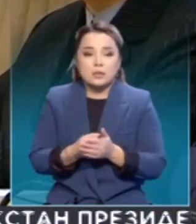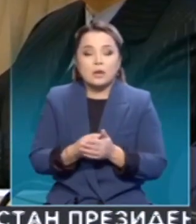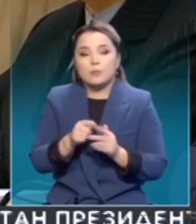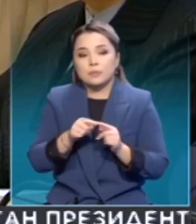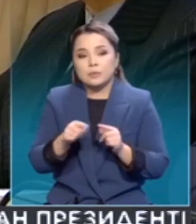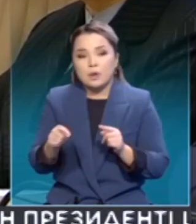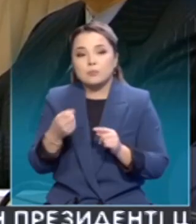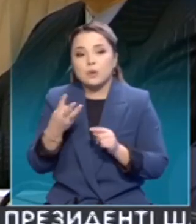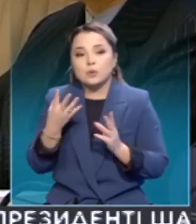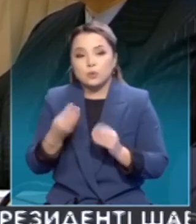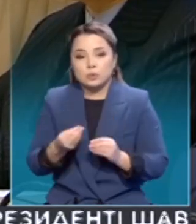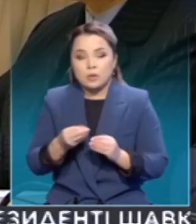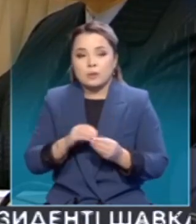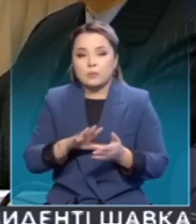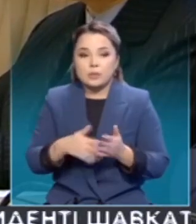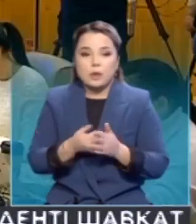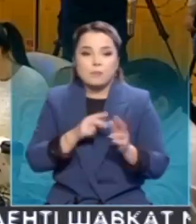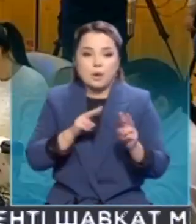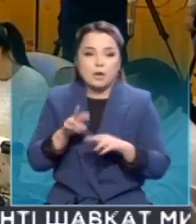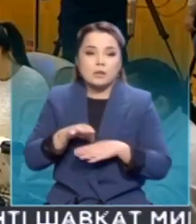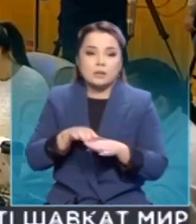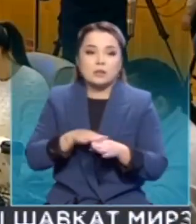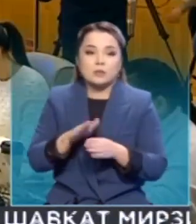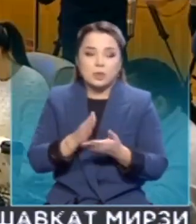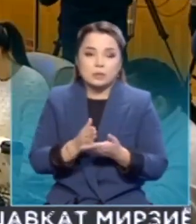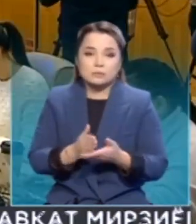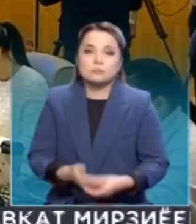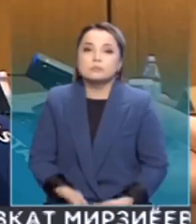аралықты бірнеше күннен бері бақылады.